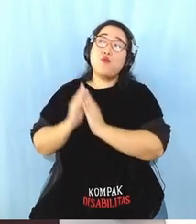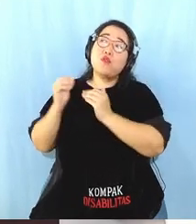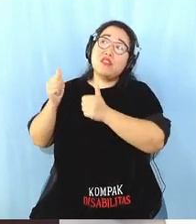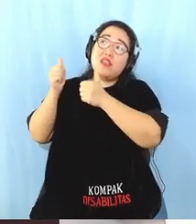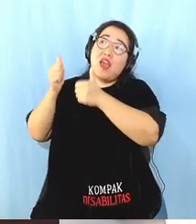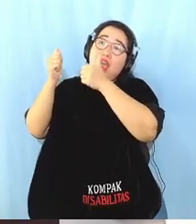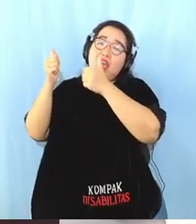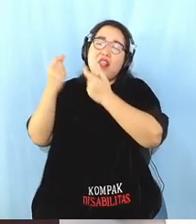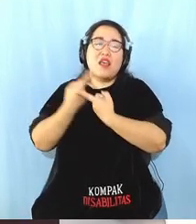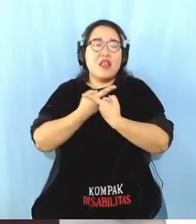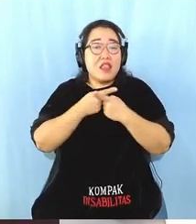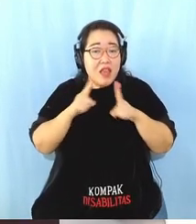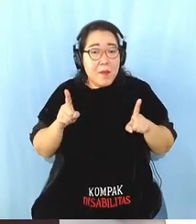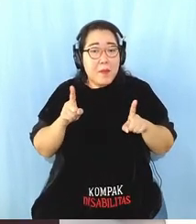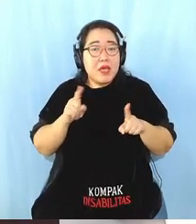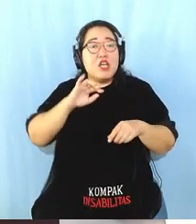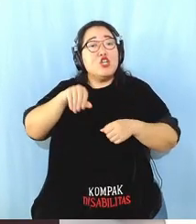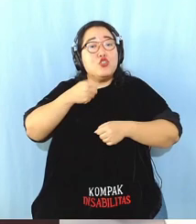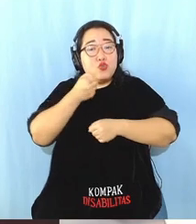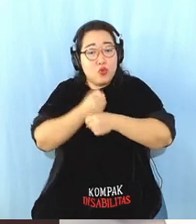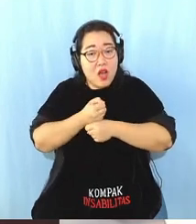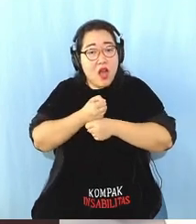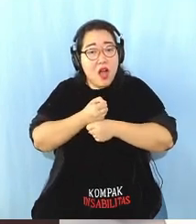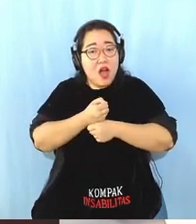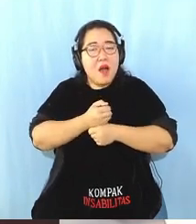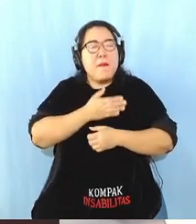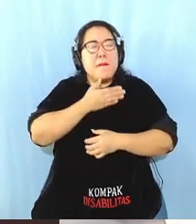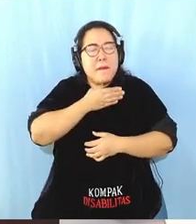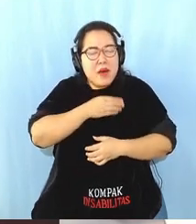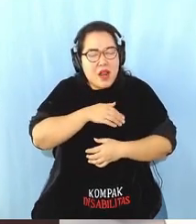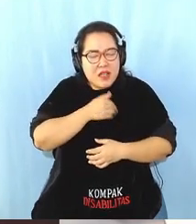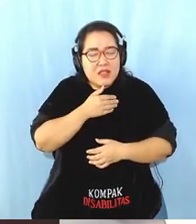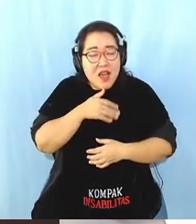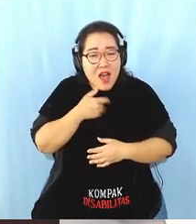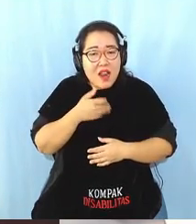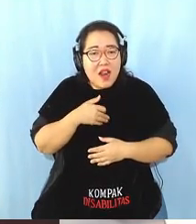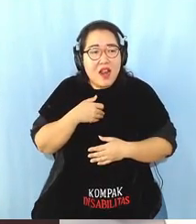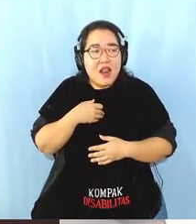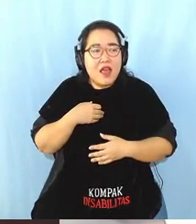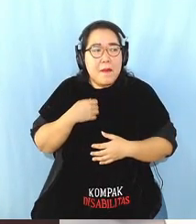mengalami penderitaan. Dan penderitaan yang luar biasa.